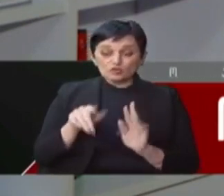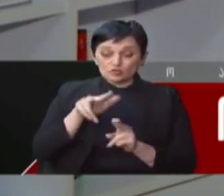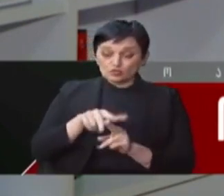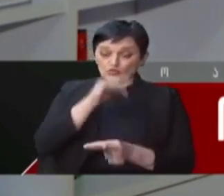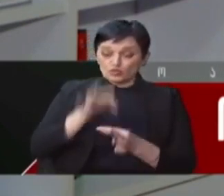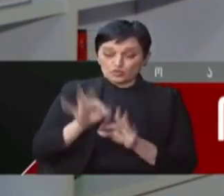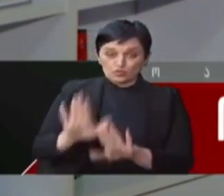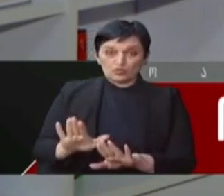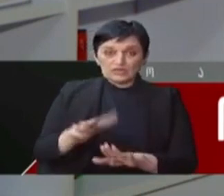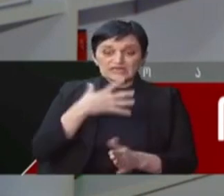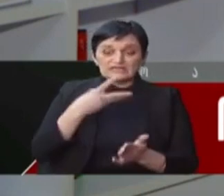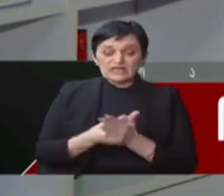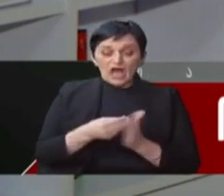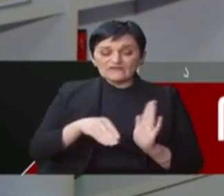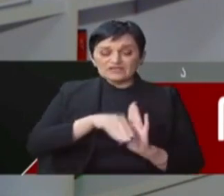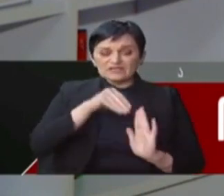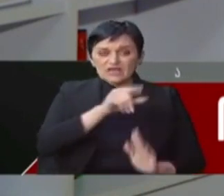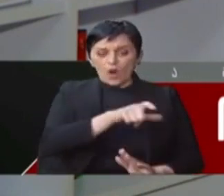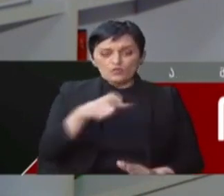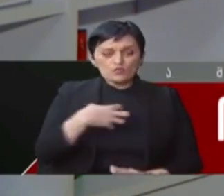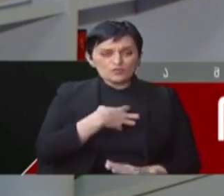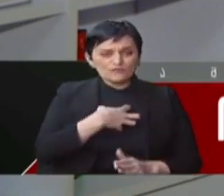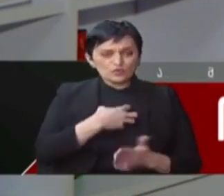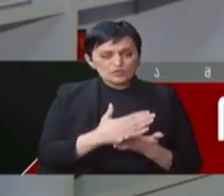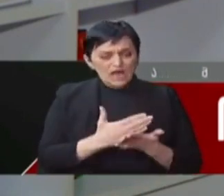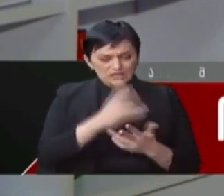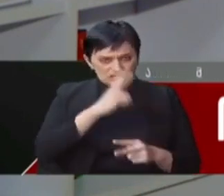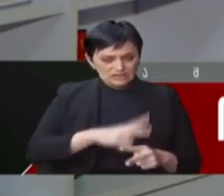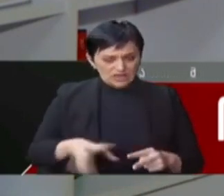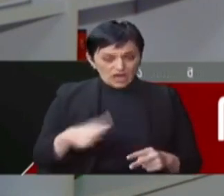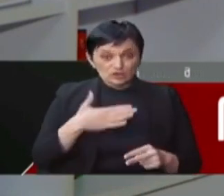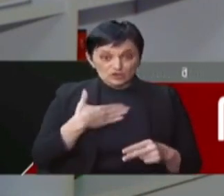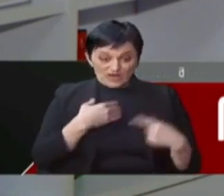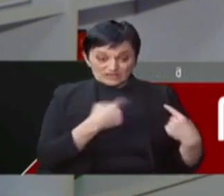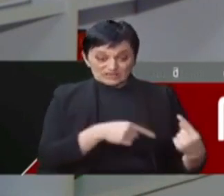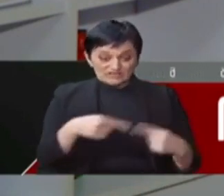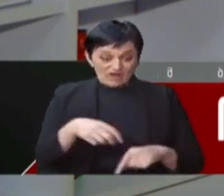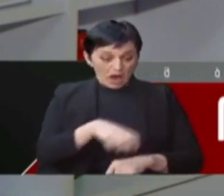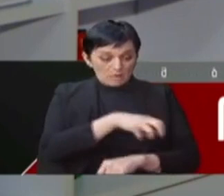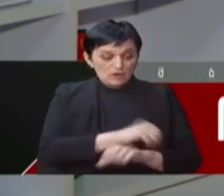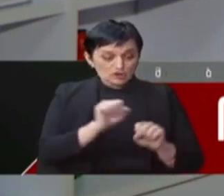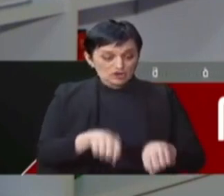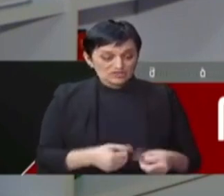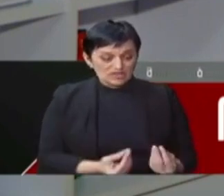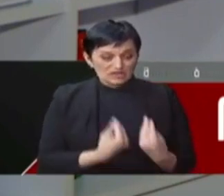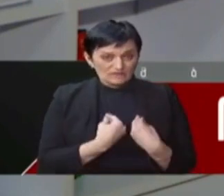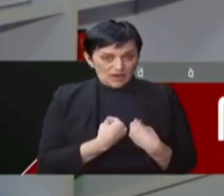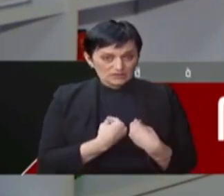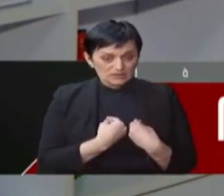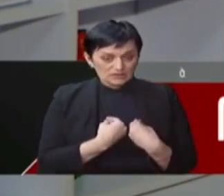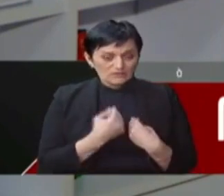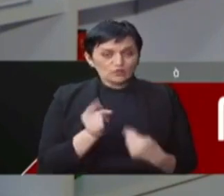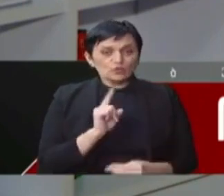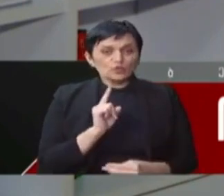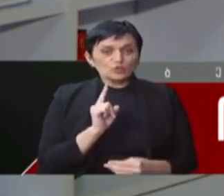ისინი დაკარგავენ თავისი ამომრჩევლების მნიშვნელოვან ნაწილს, რაც ჩვენ სხვა პარტიებს გვაძლევს შესაძლებლობას,